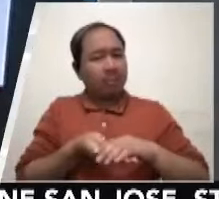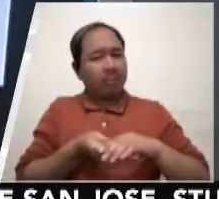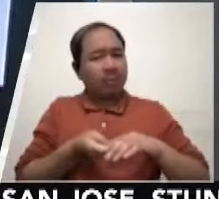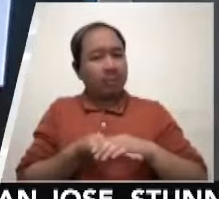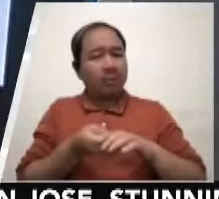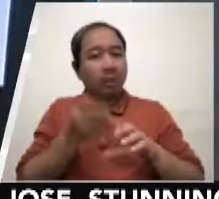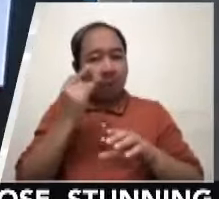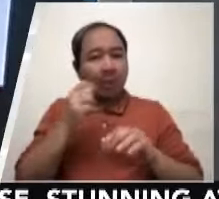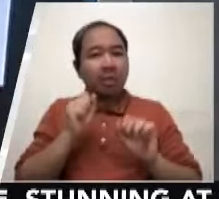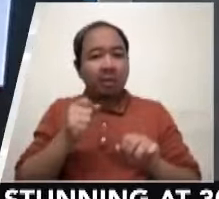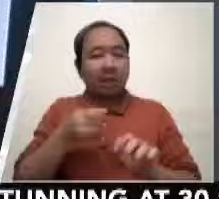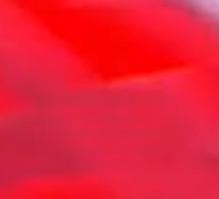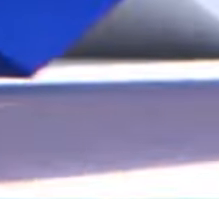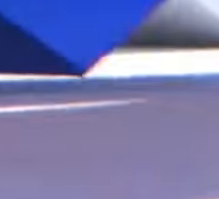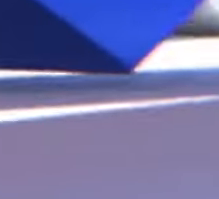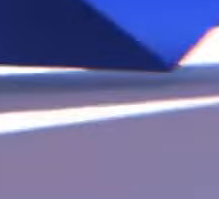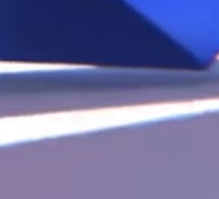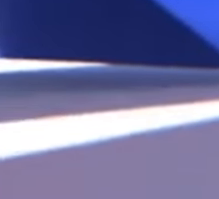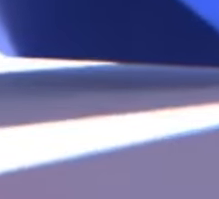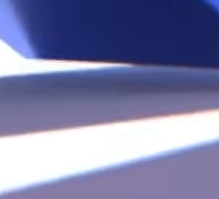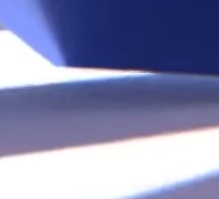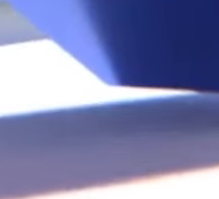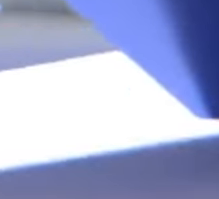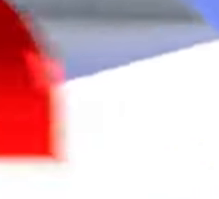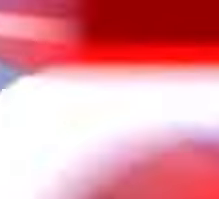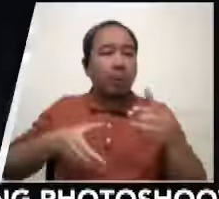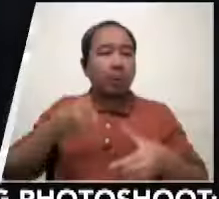complainant. Nakatutok si John Consulta.